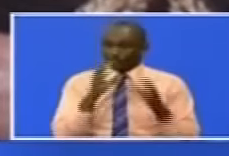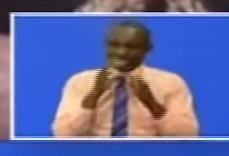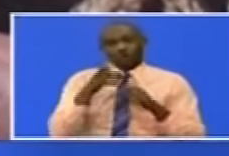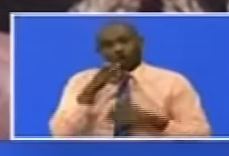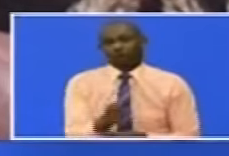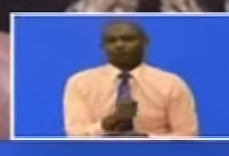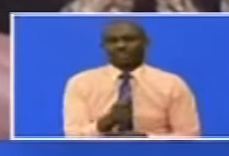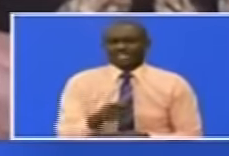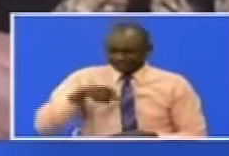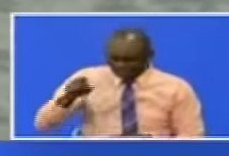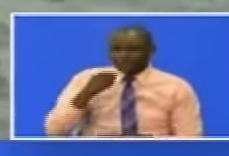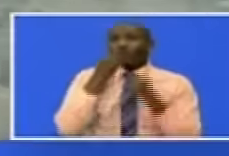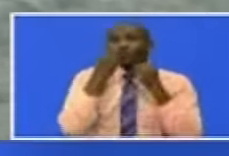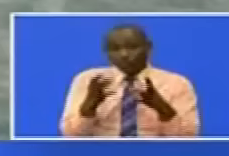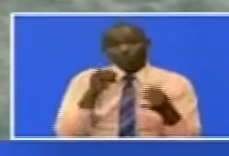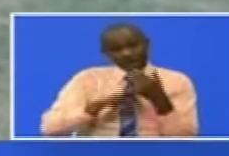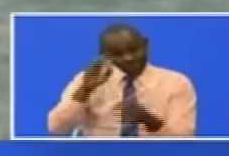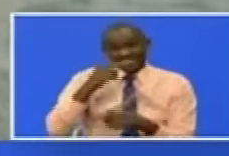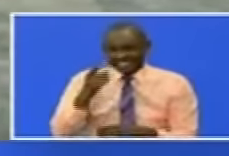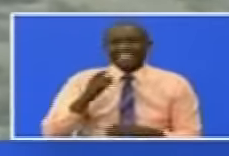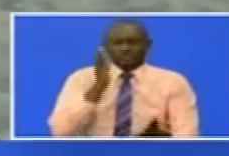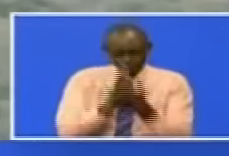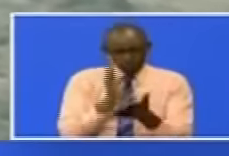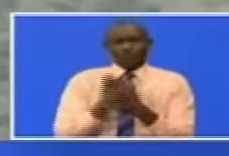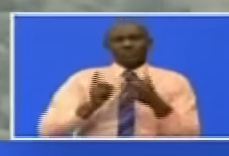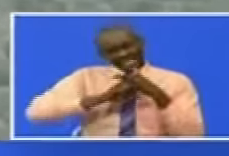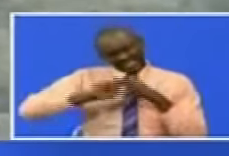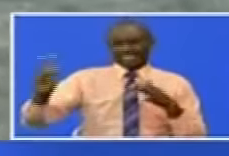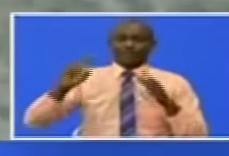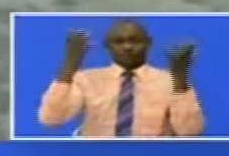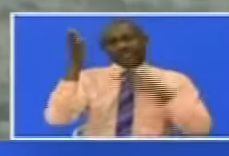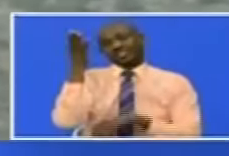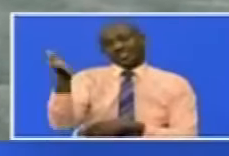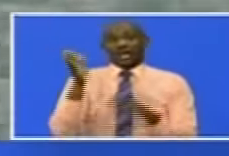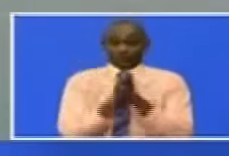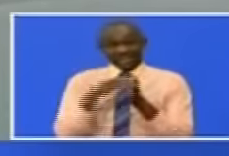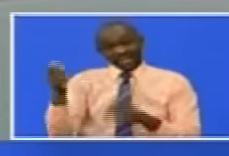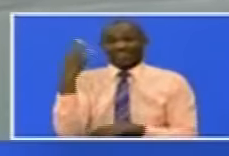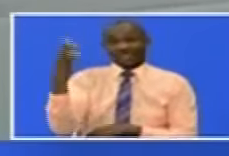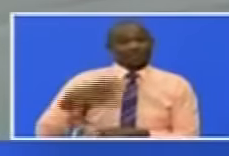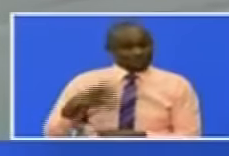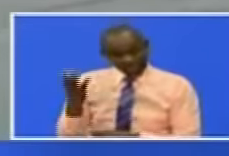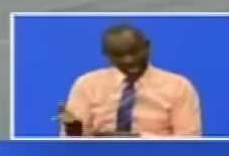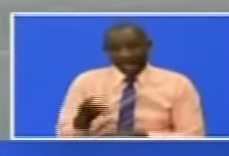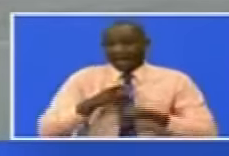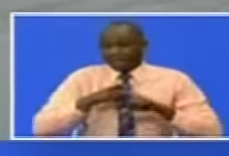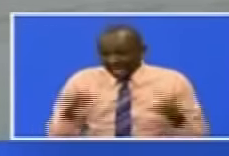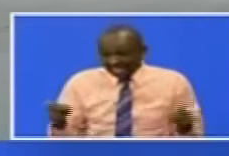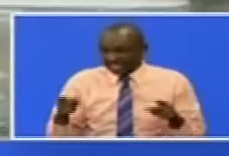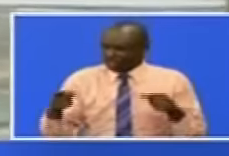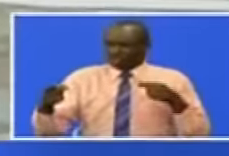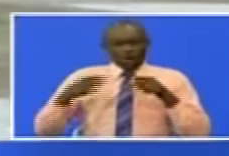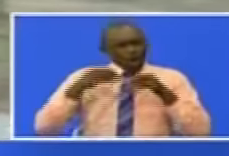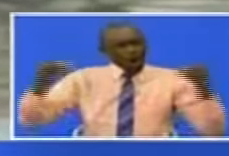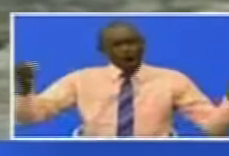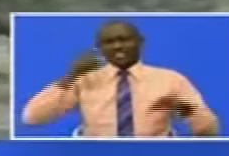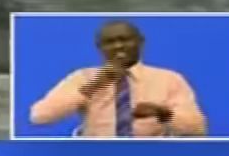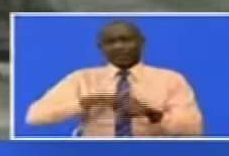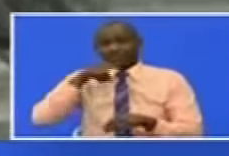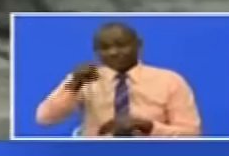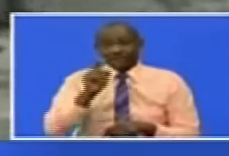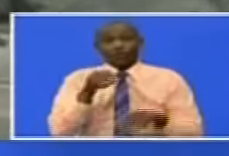Inadaiwa alimfahamisha mkewe kwamba alifanikiwa kutorokea mwituni yeye na wenzake watatu, lakini kwa muda huo wote